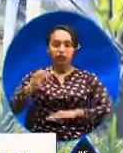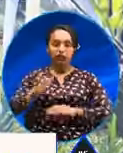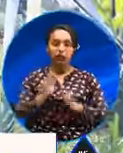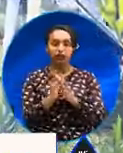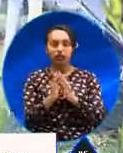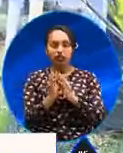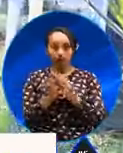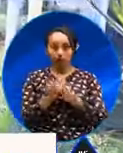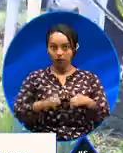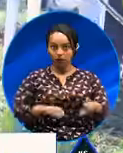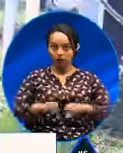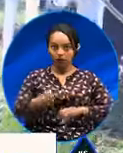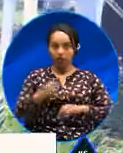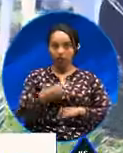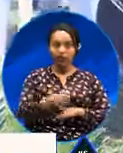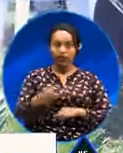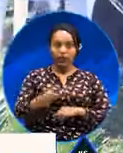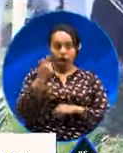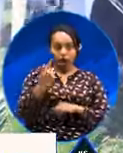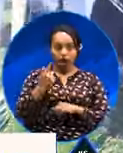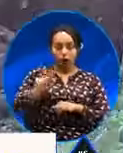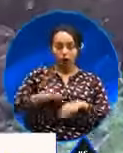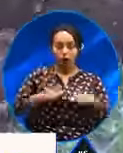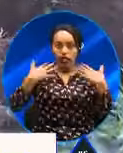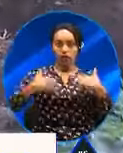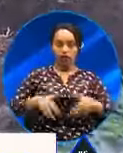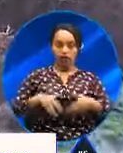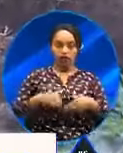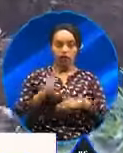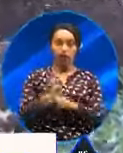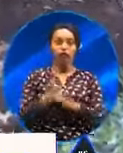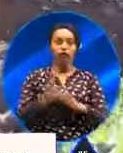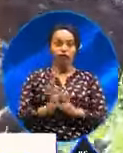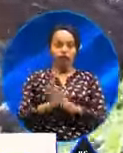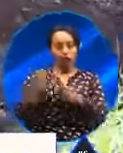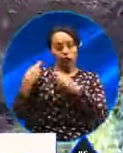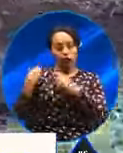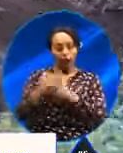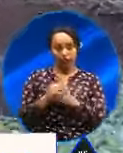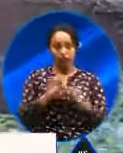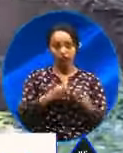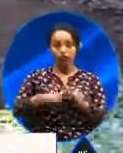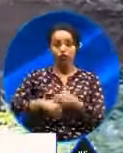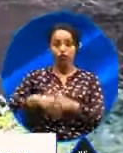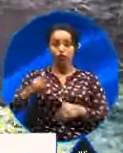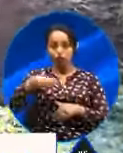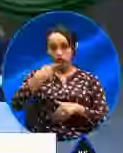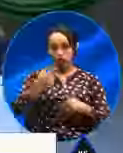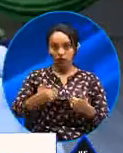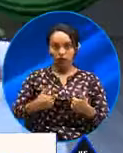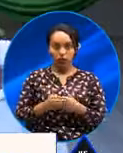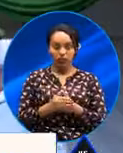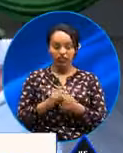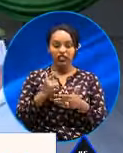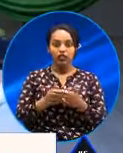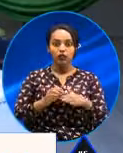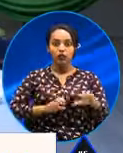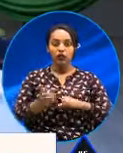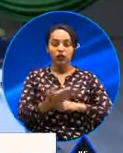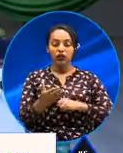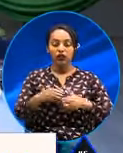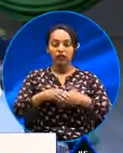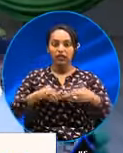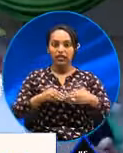ባለፈ እንክብካቤ በማድረግ አዲስ አበባን አረንጓዴ ለማልበስ የሚጠበቅባቸውን ኃላፊነት እንደሚወጡም ተናግረዋል። የሚደረገው